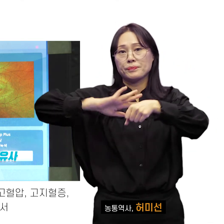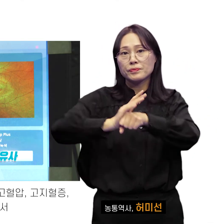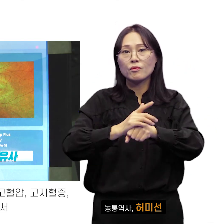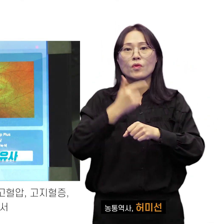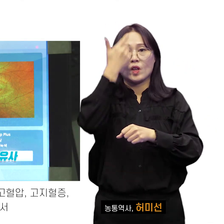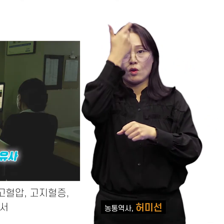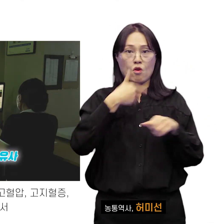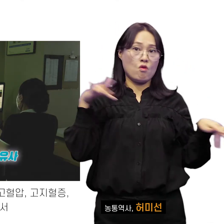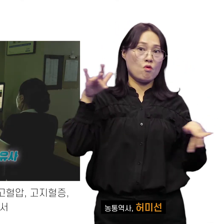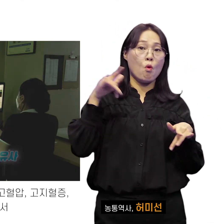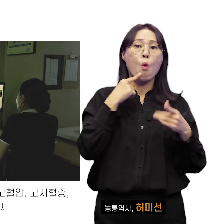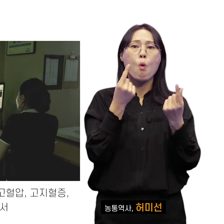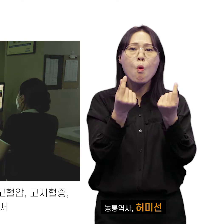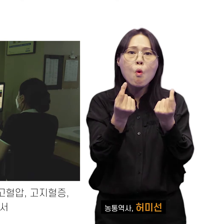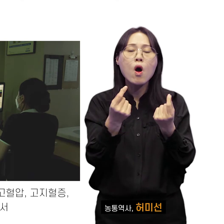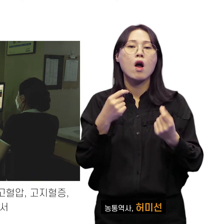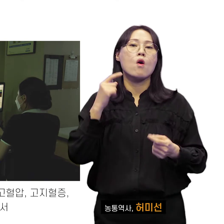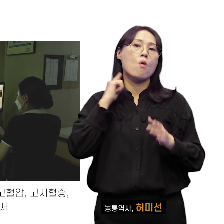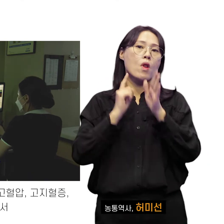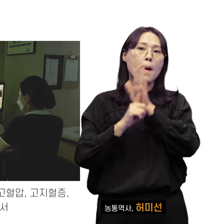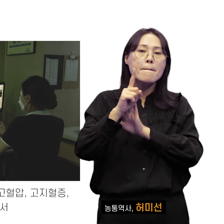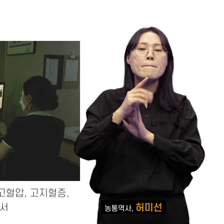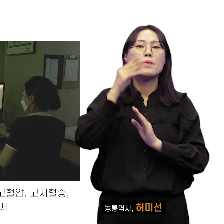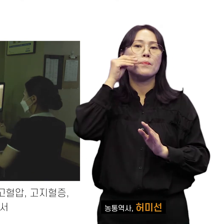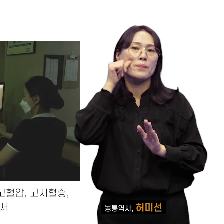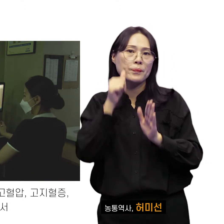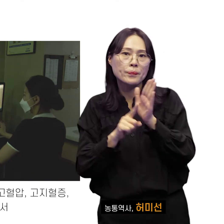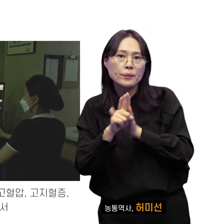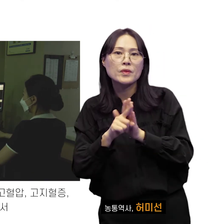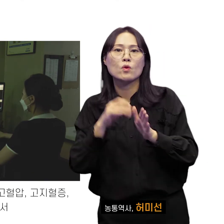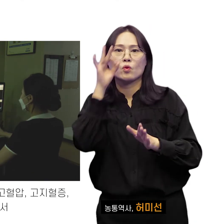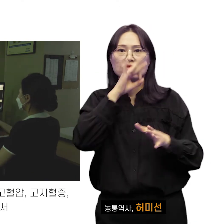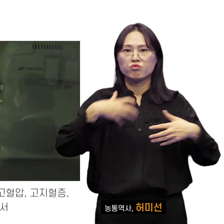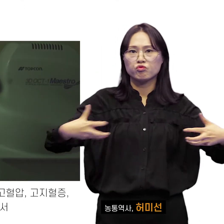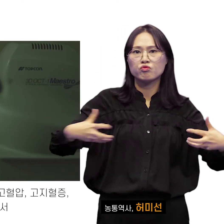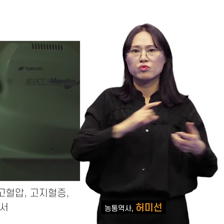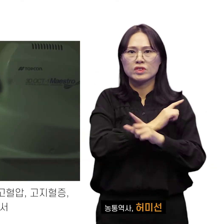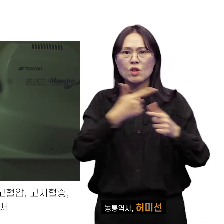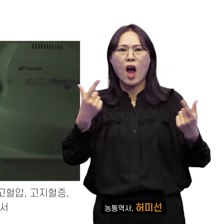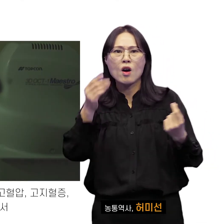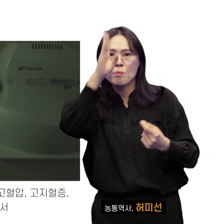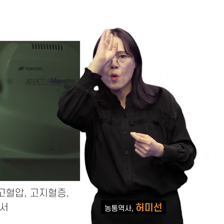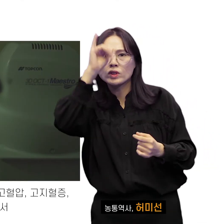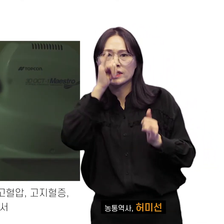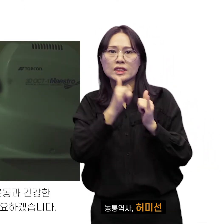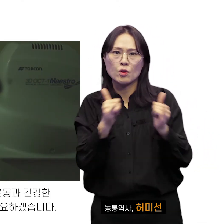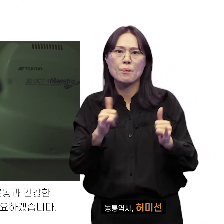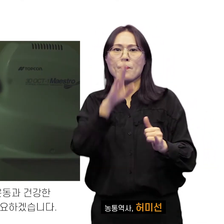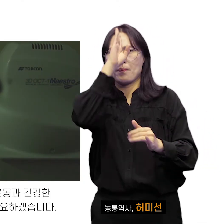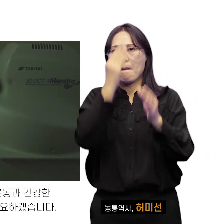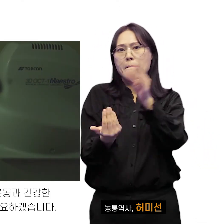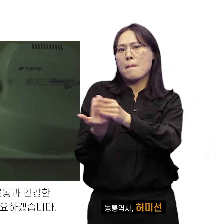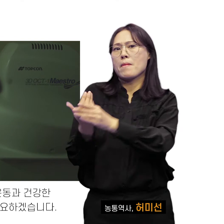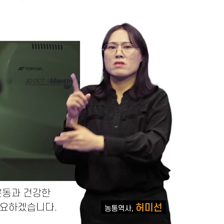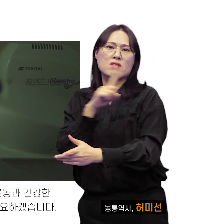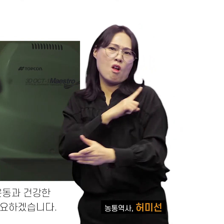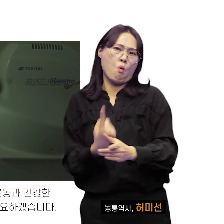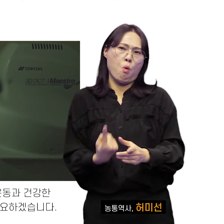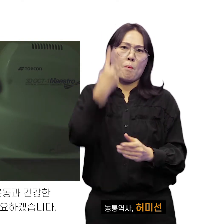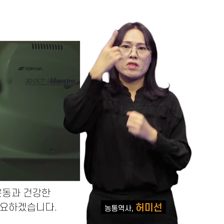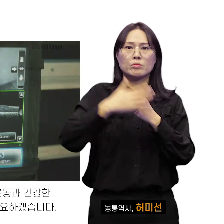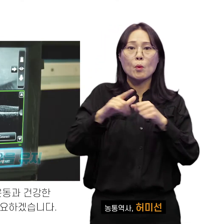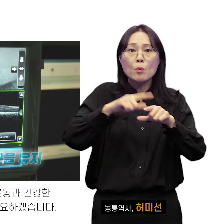폐쇄는 뇌졸중과 유사하여 고혈압, 고지혈증, 비만 등 대사성 질환을 앓는 사람에게서 발생할 확률이